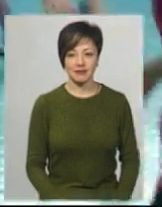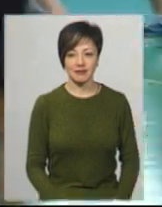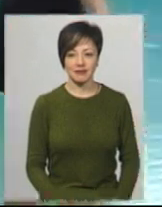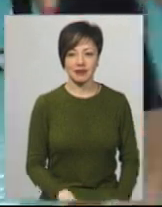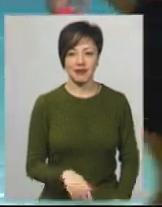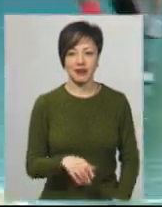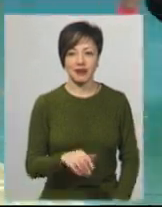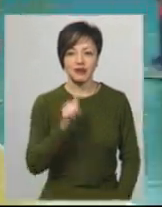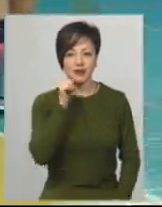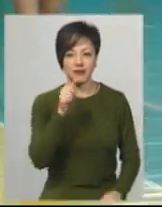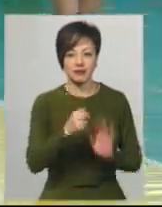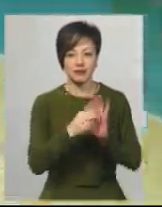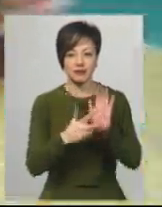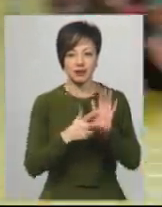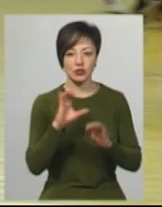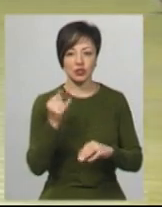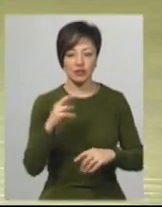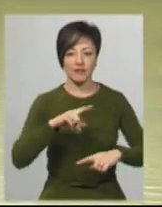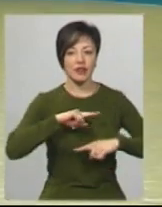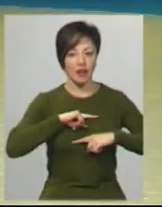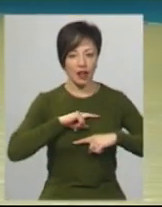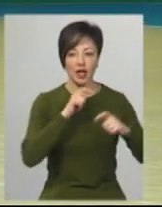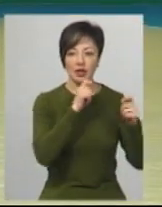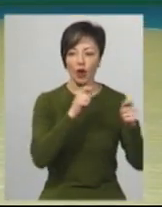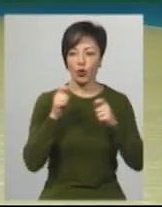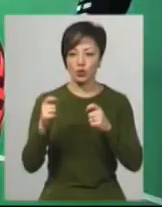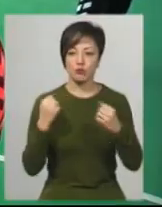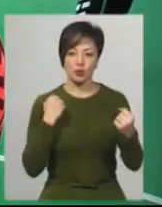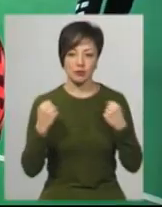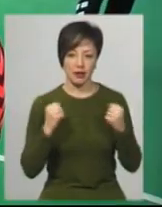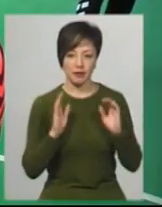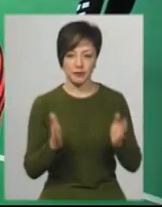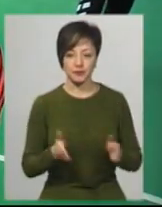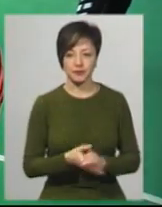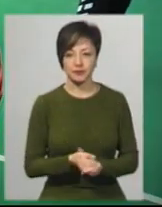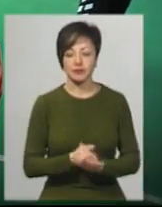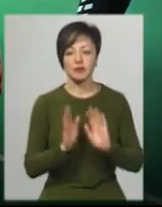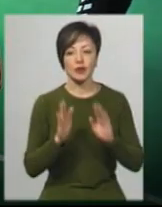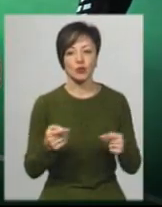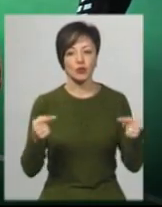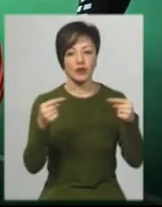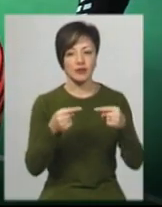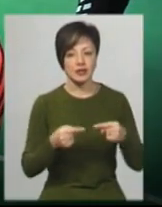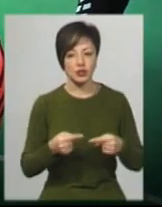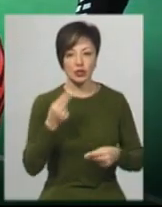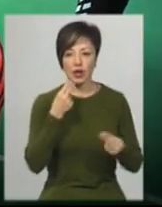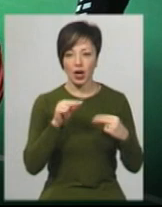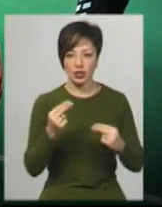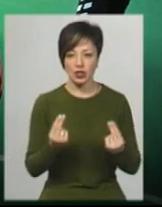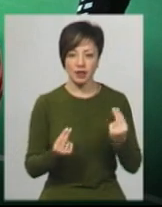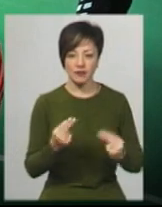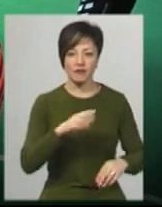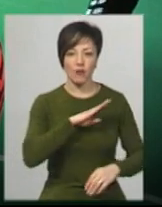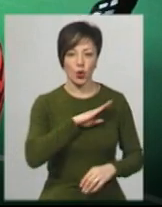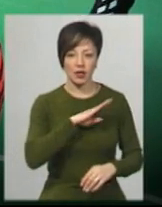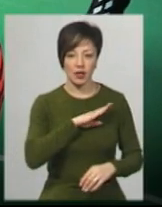Завтра, 18 січня, відбудеться фінал та нагородження спортсменів, розповідає Ганна Юськова. Будуть визначені кращі гравці, кращі